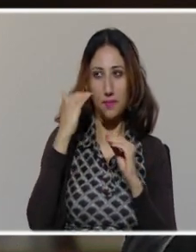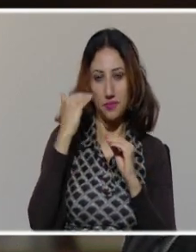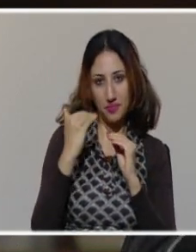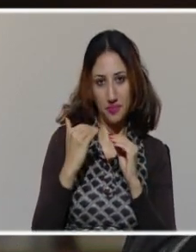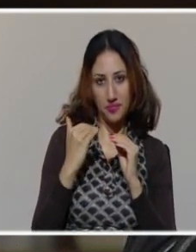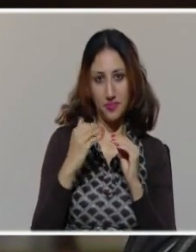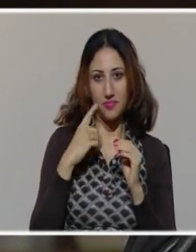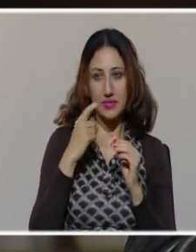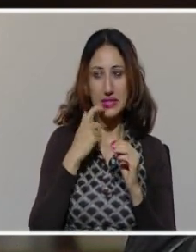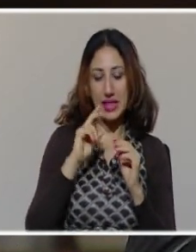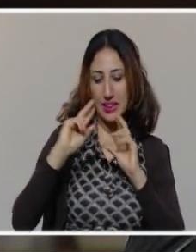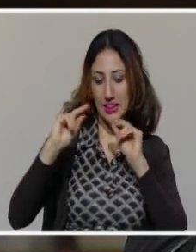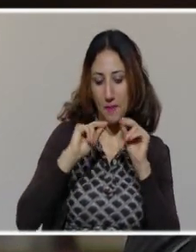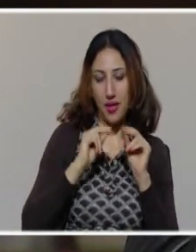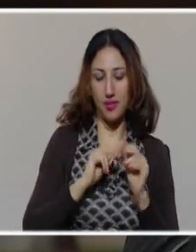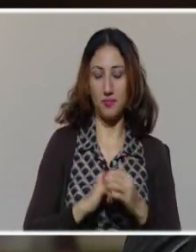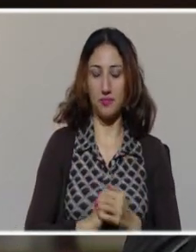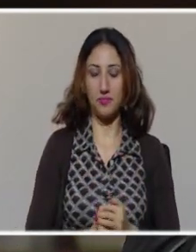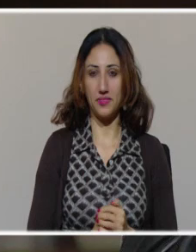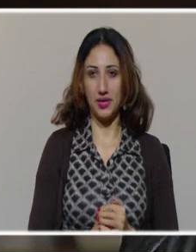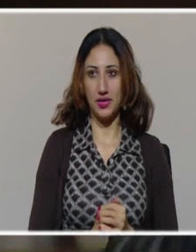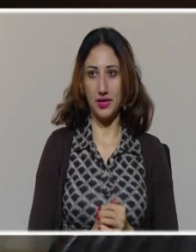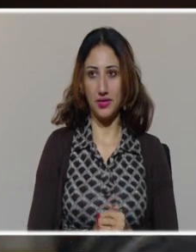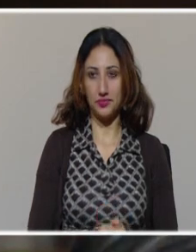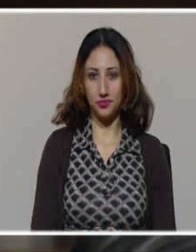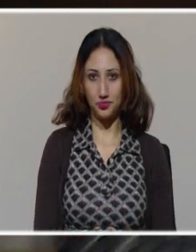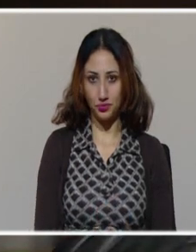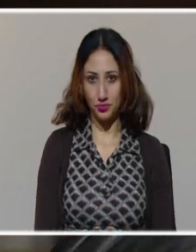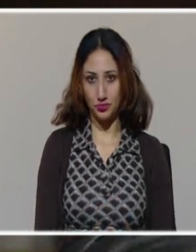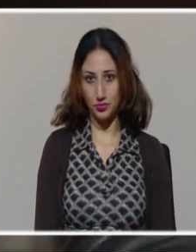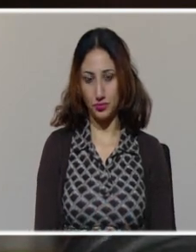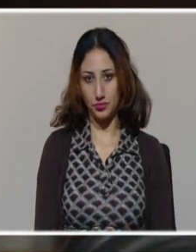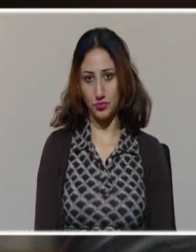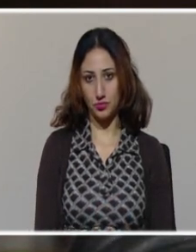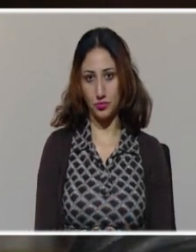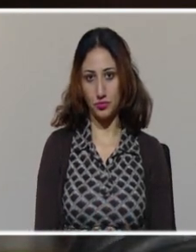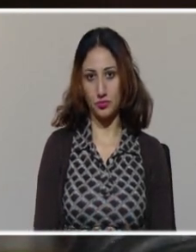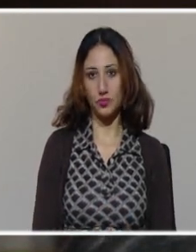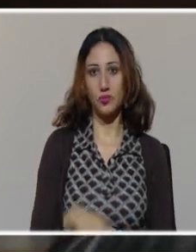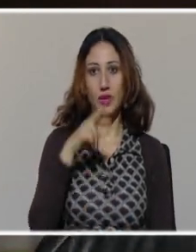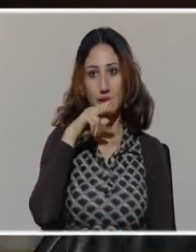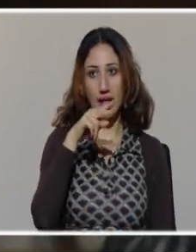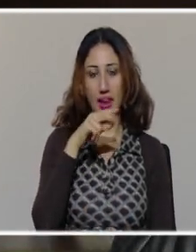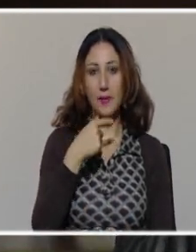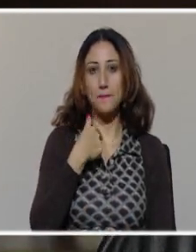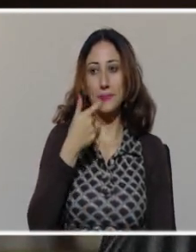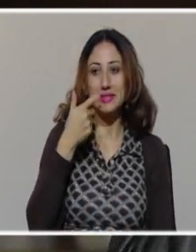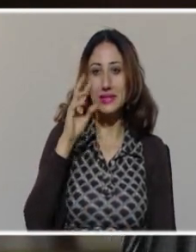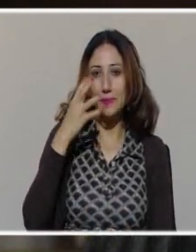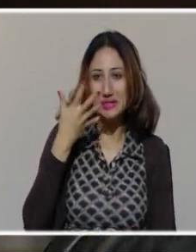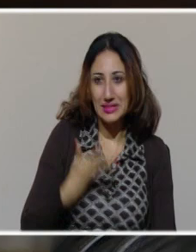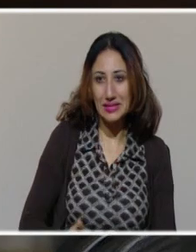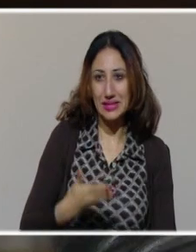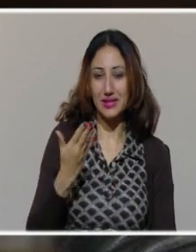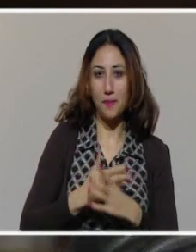تدي اقناع بالسن اكتر يعني يقول كده ايه وأننا إذا ما كنا نتكلم في هذا اليوم فتحس بالسن تحس بالسنين